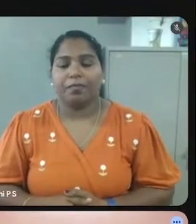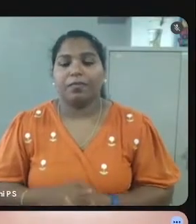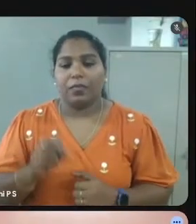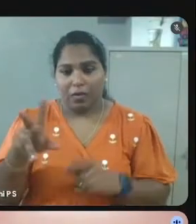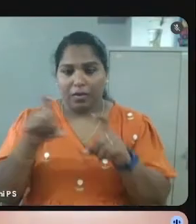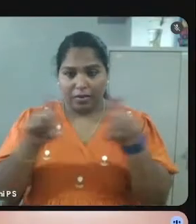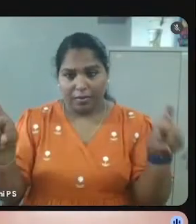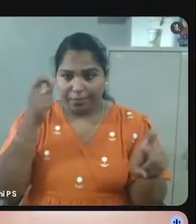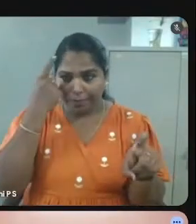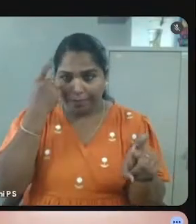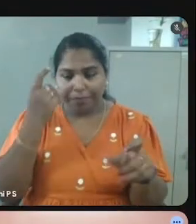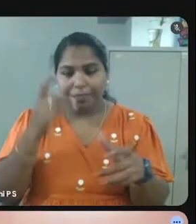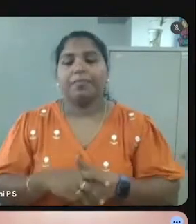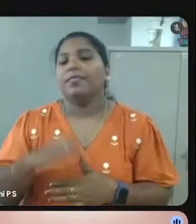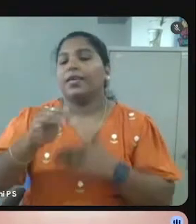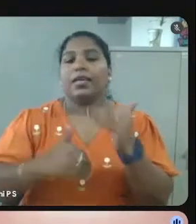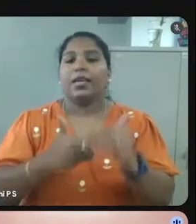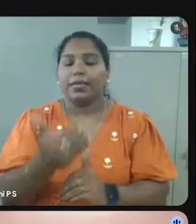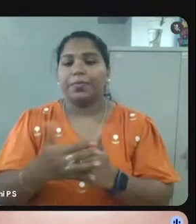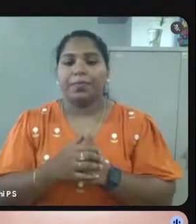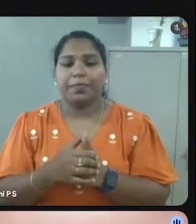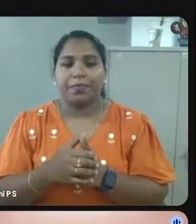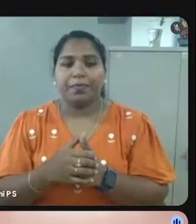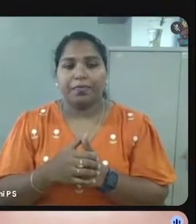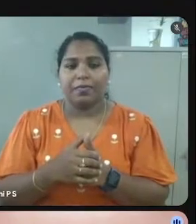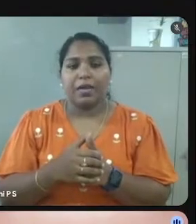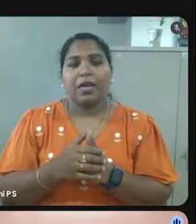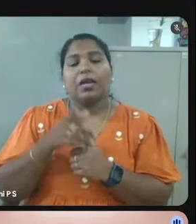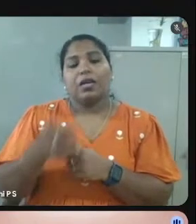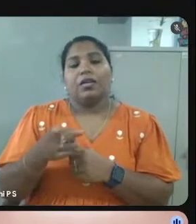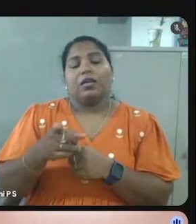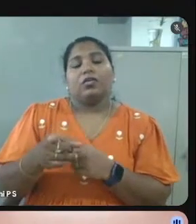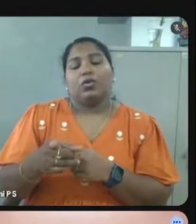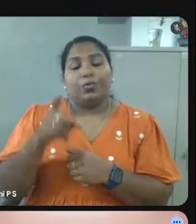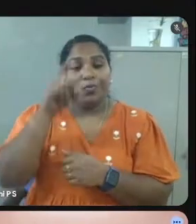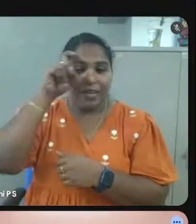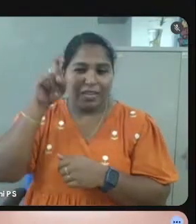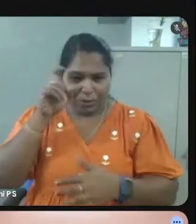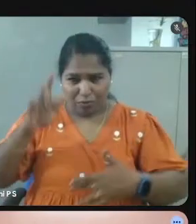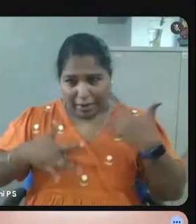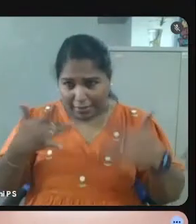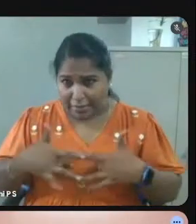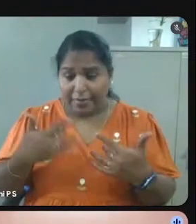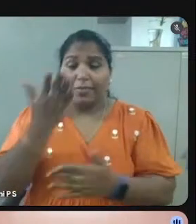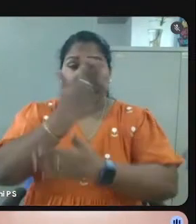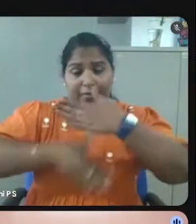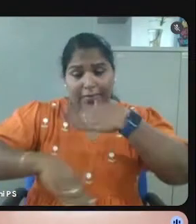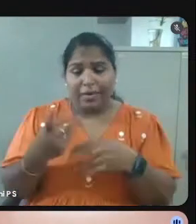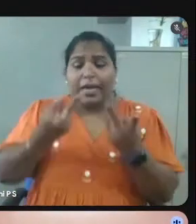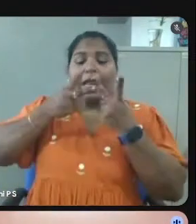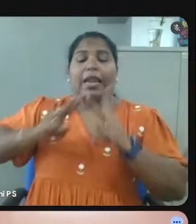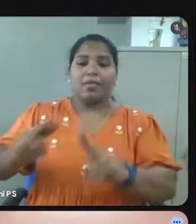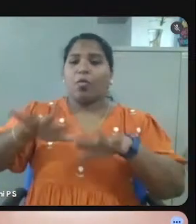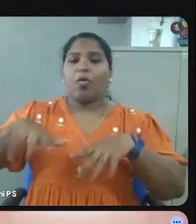മനസ്സിലായല്ലേ? നമുക്ക് പിന്നെ റിയാക്ഷൻസ് ടു സെക്ഷുവാലിറ്റി ആൻഡ് ഡിസബിലിറ്റി കാണാൻ പോകുന്ന ഒരു